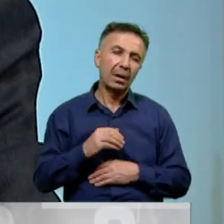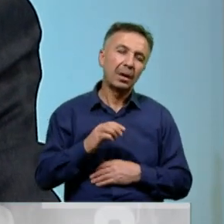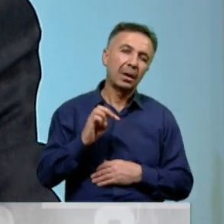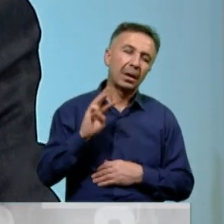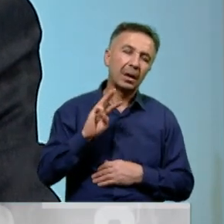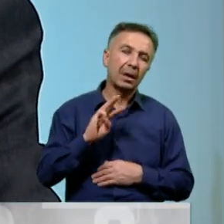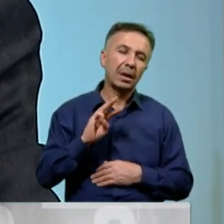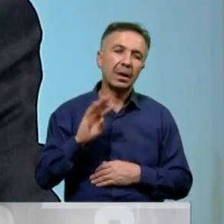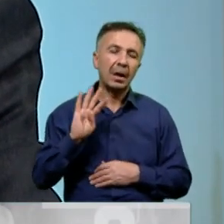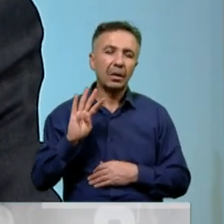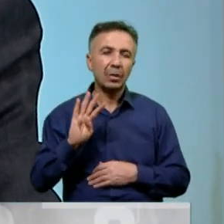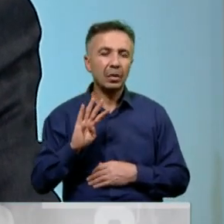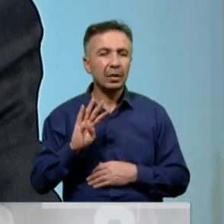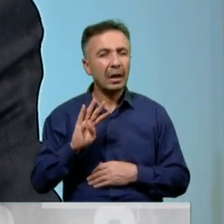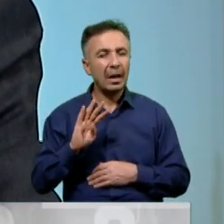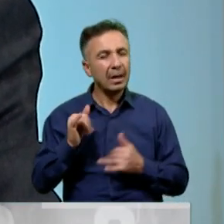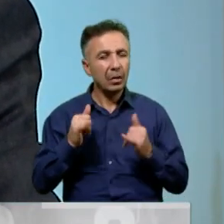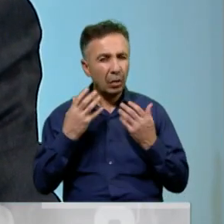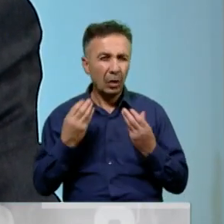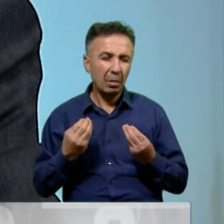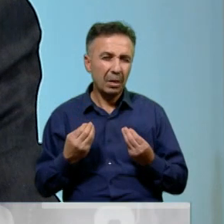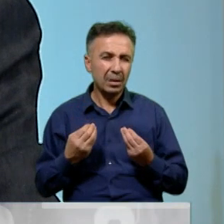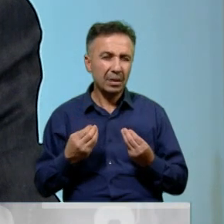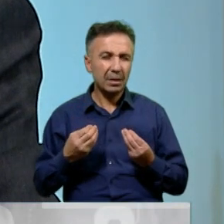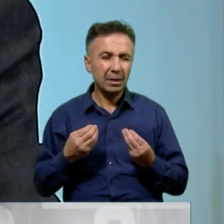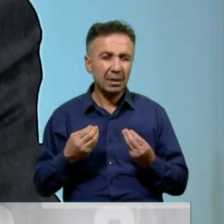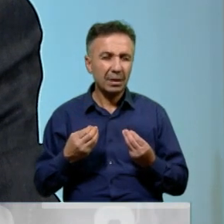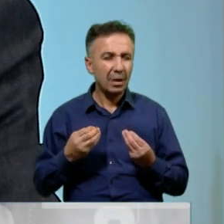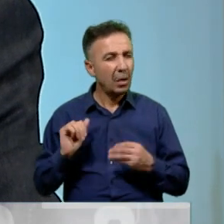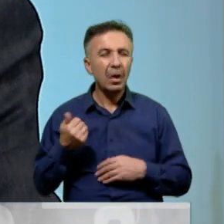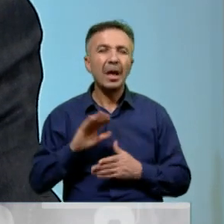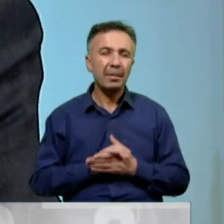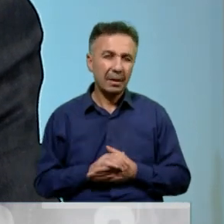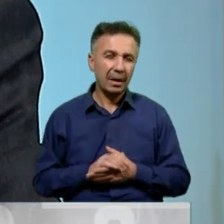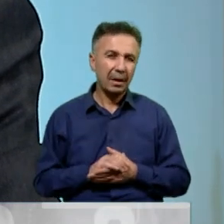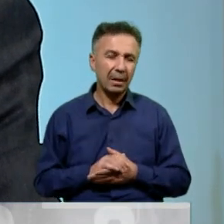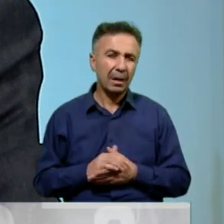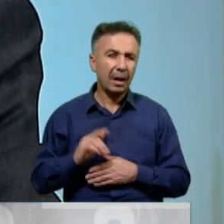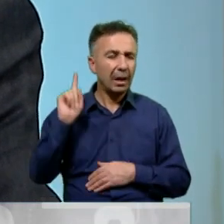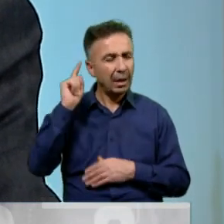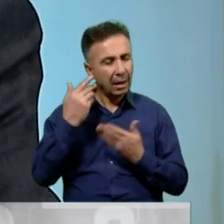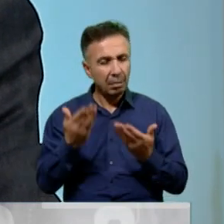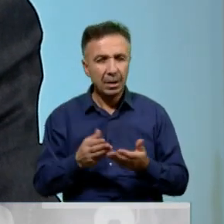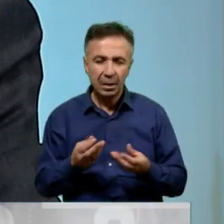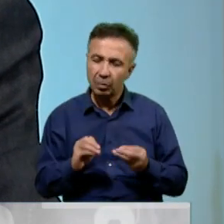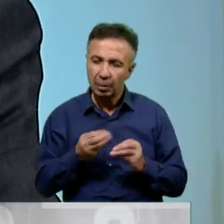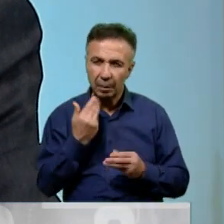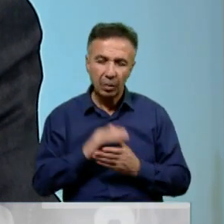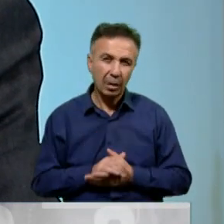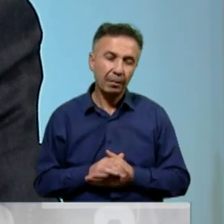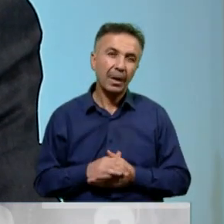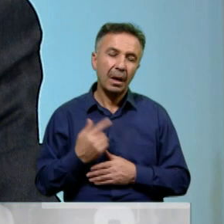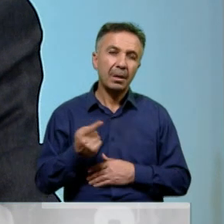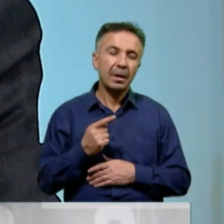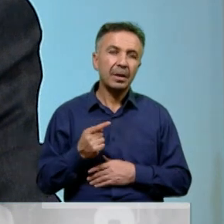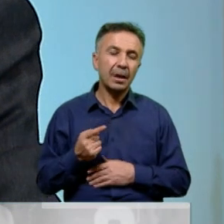yahut daha fazla olması, daha aşağı olması bu ibadete engel teşkil etmez. Ama bir şeyi